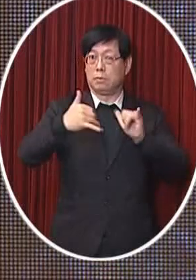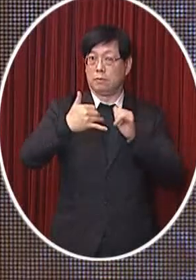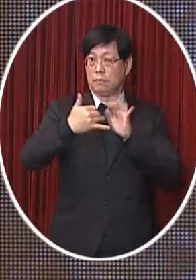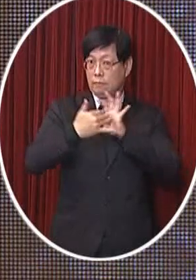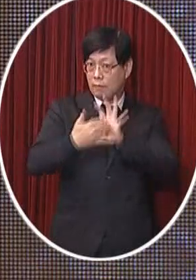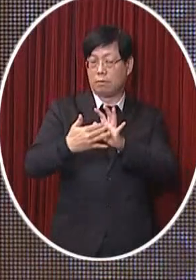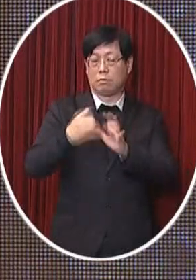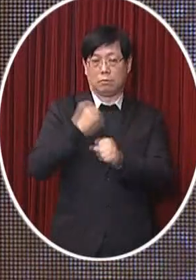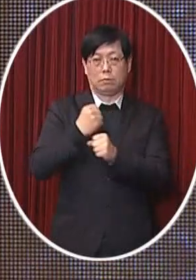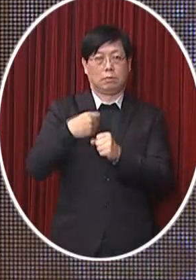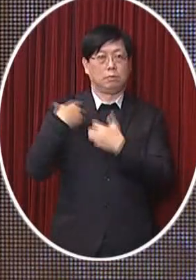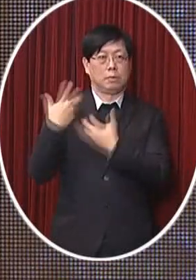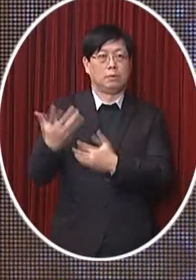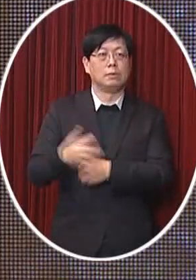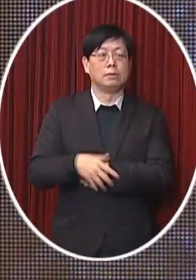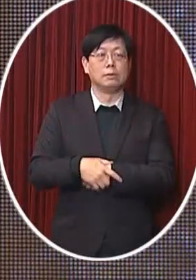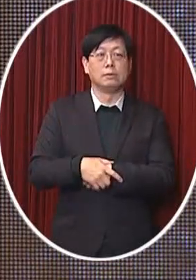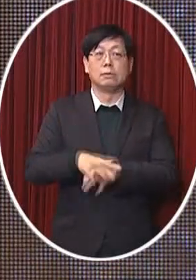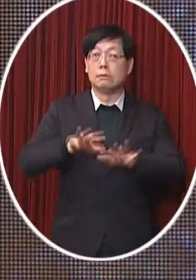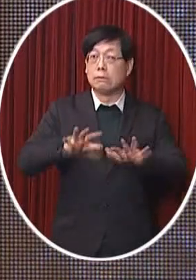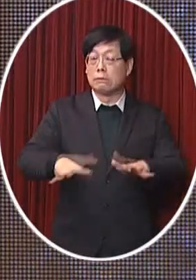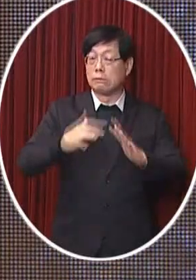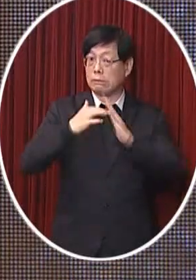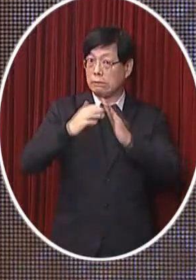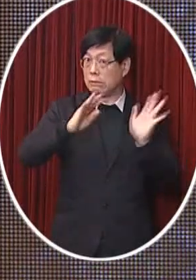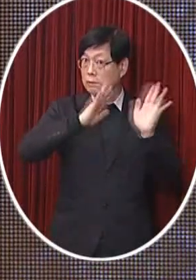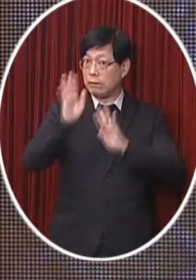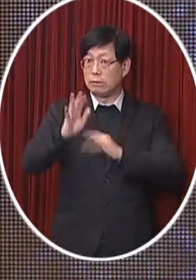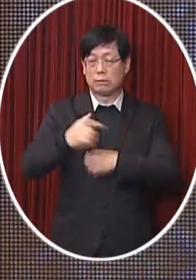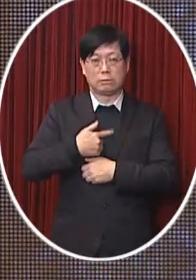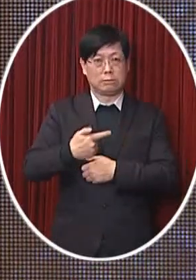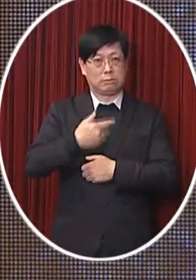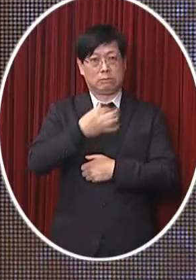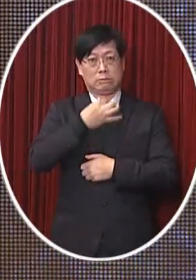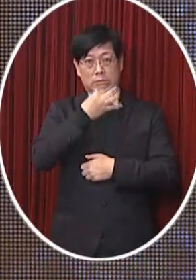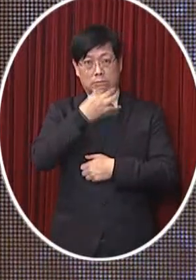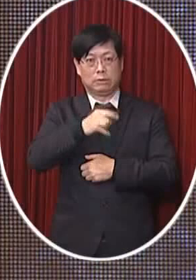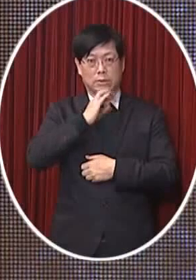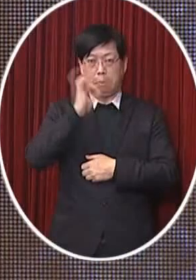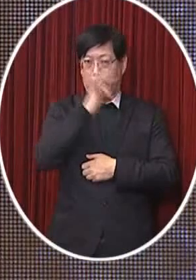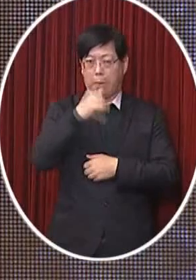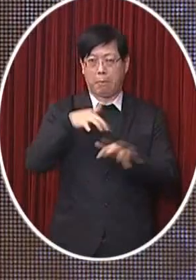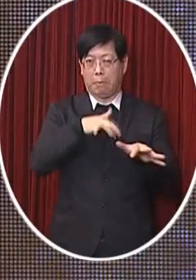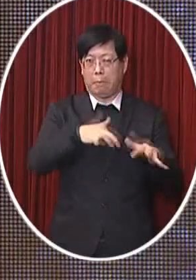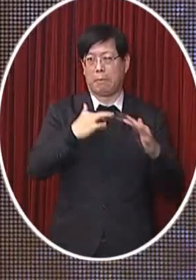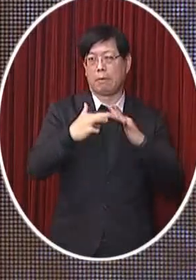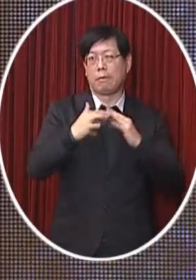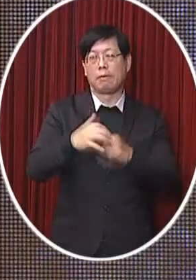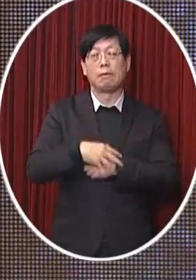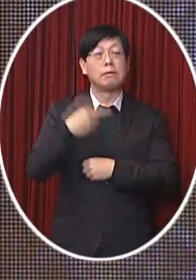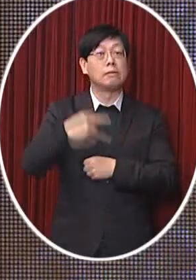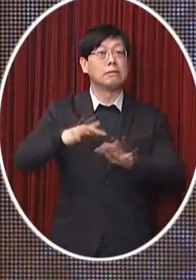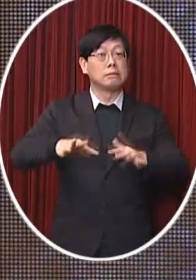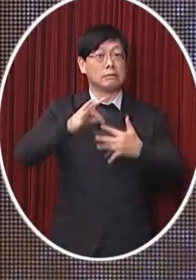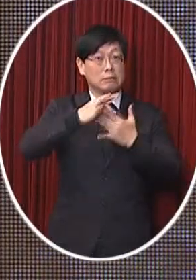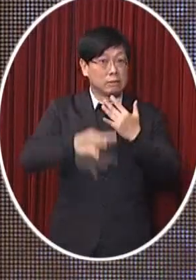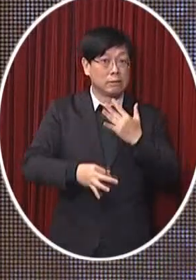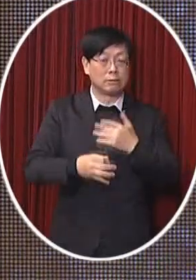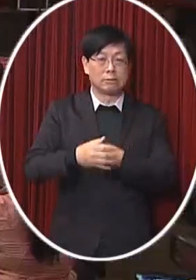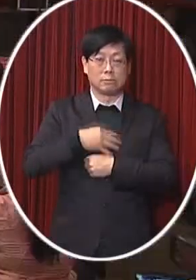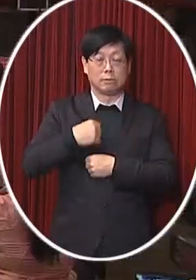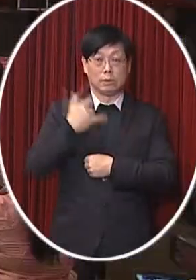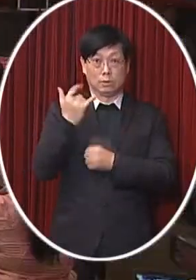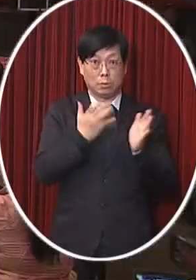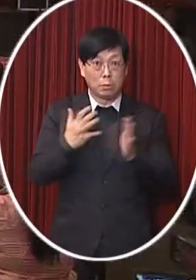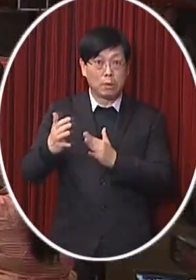作。由于现在的战争的形态，最可能发生的是快速作战的方式，而现行制度底下，守